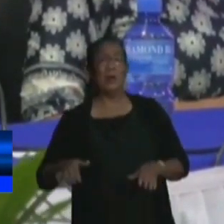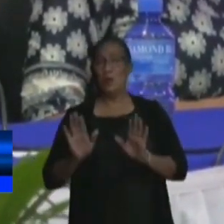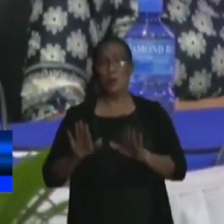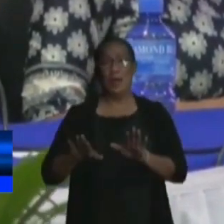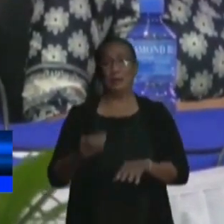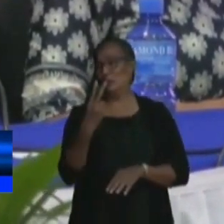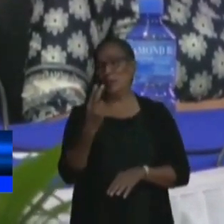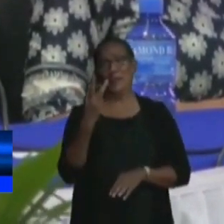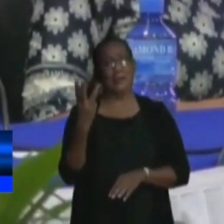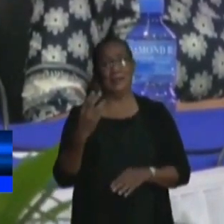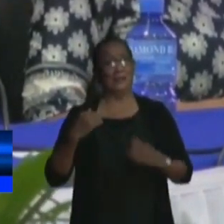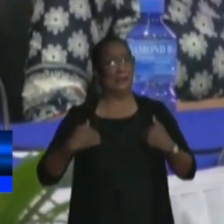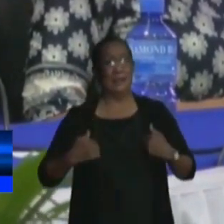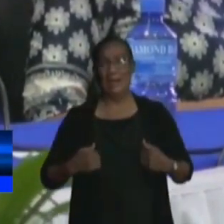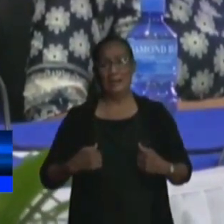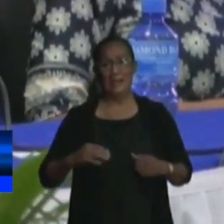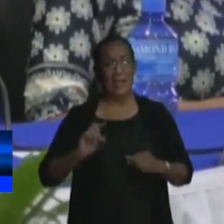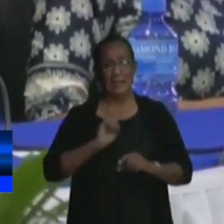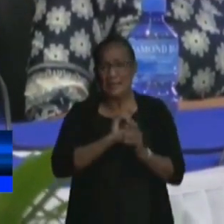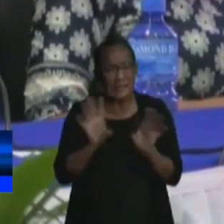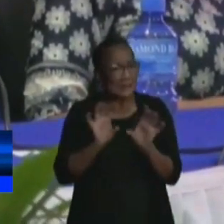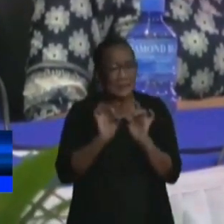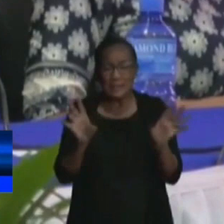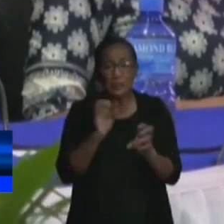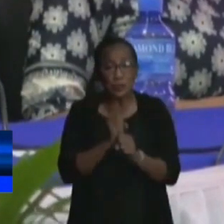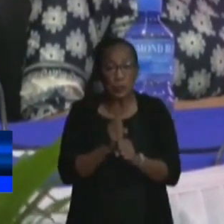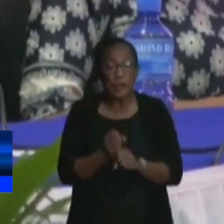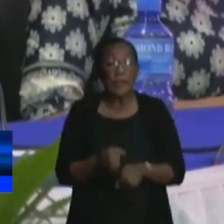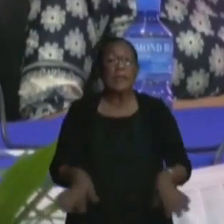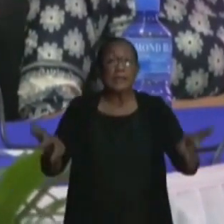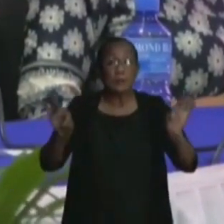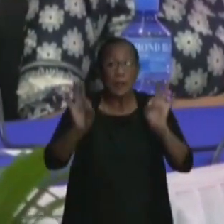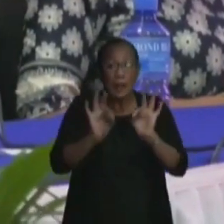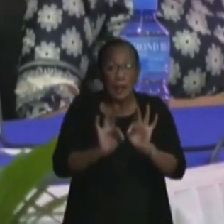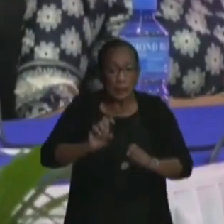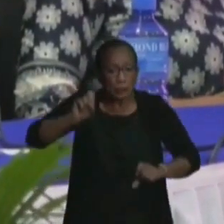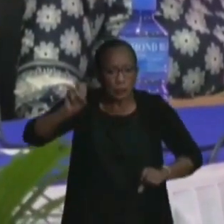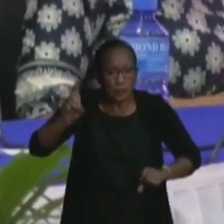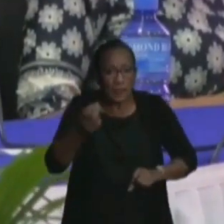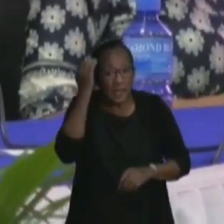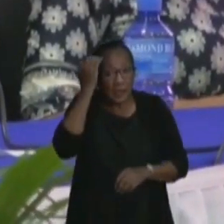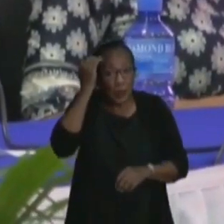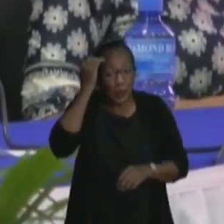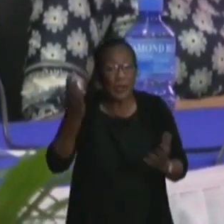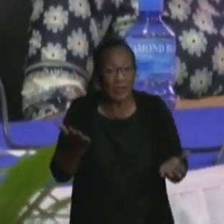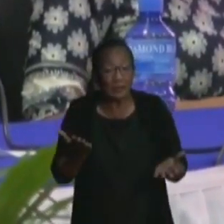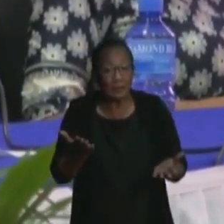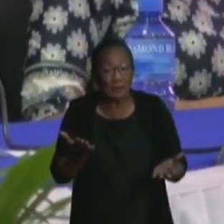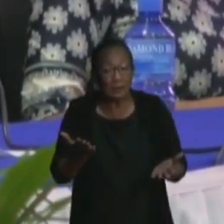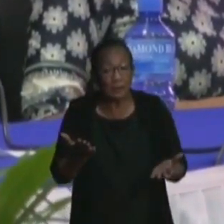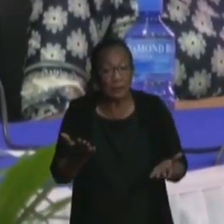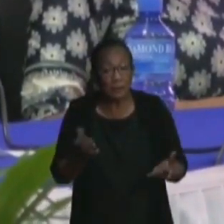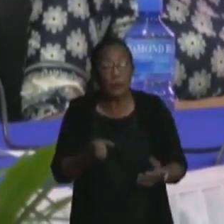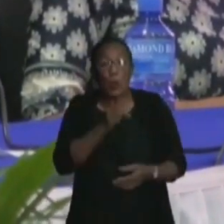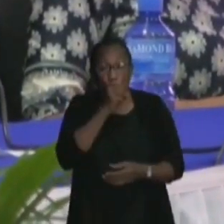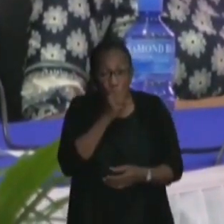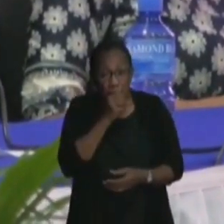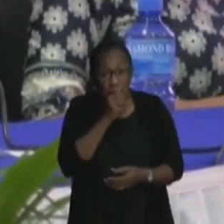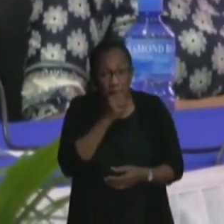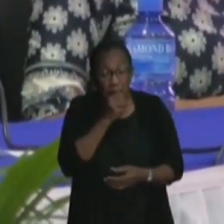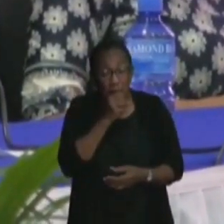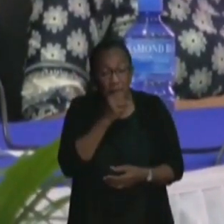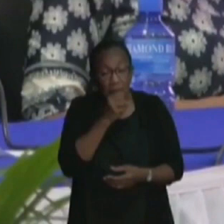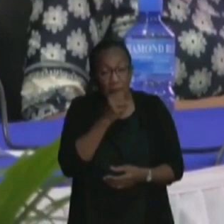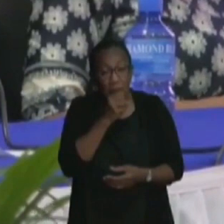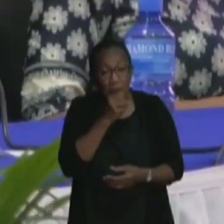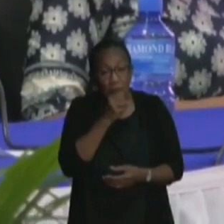in die tijd ons helemaal niet isoleren. Het is belangrijk om bij geringe klachten, en ik noem die klachten nogmaals, het is hoesten, het